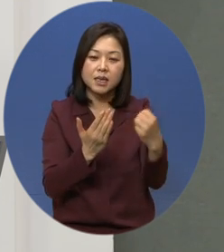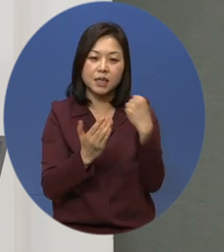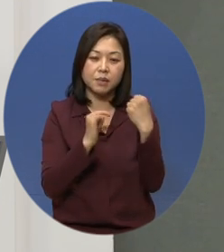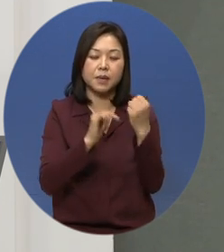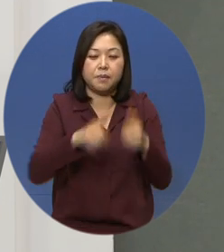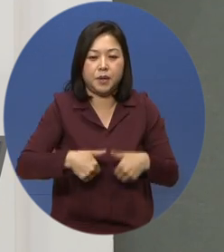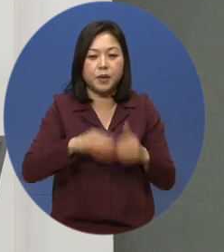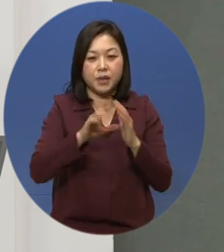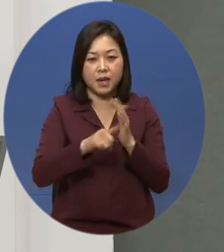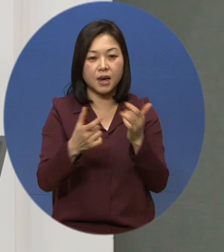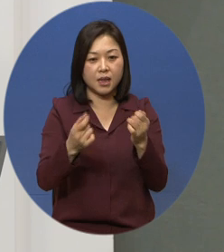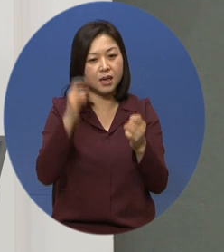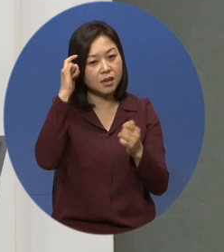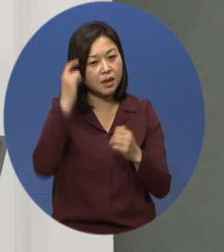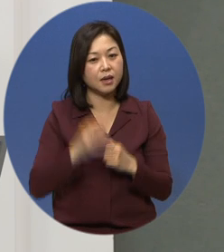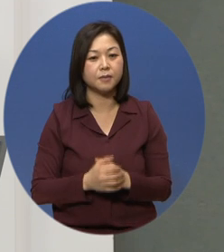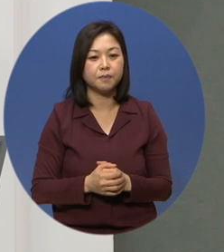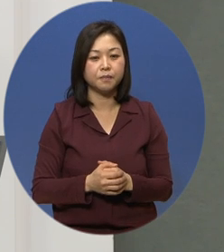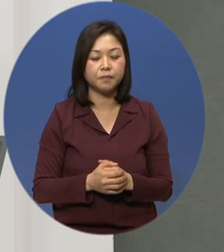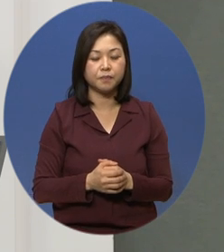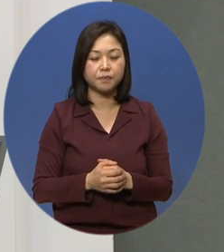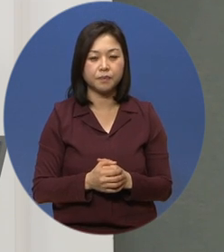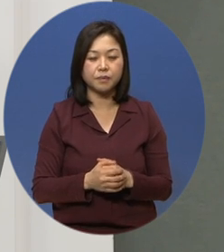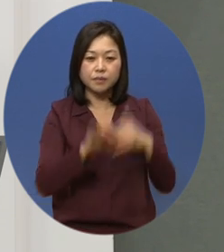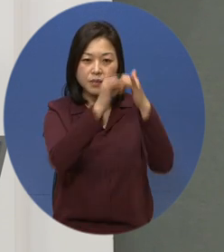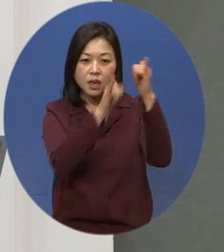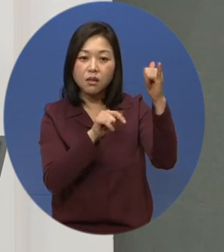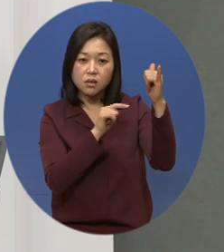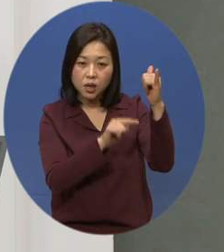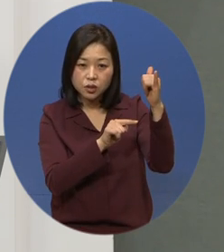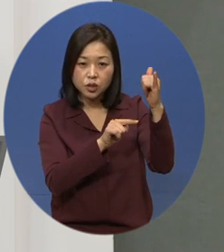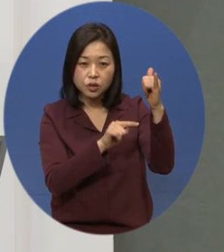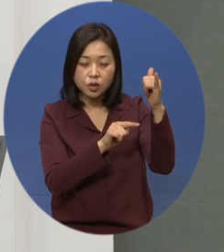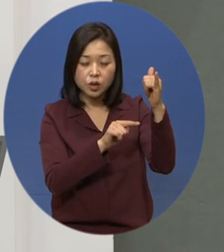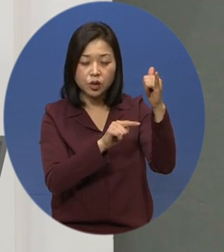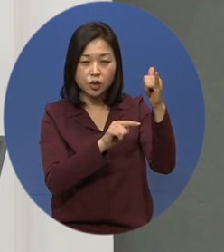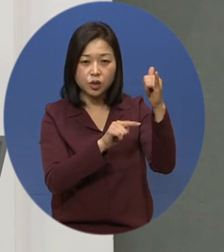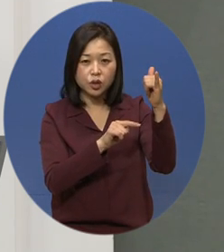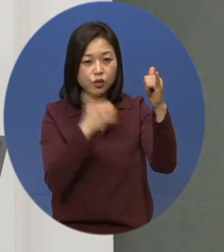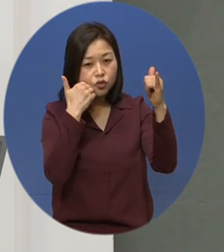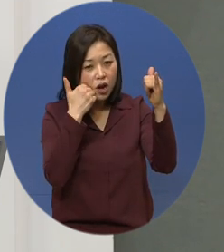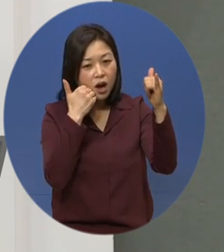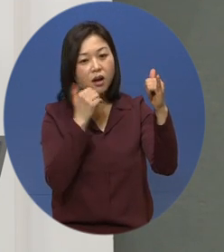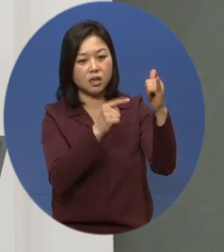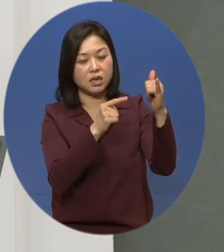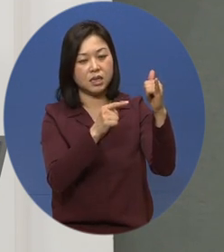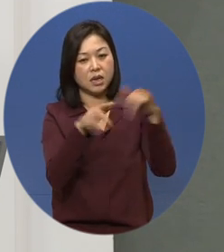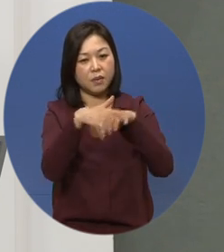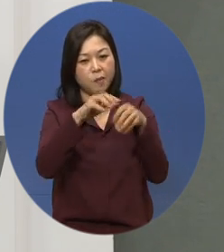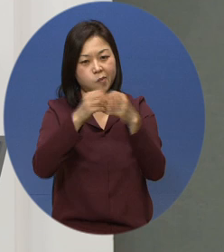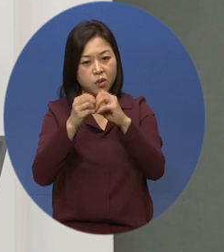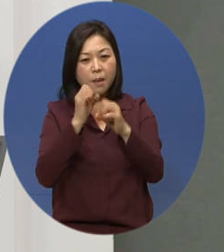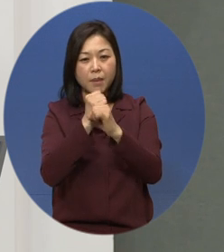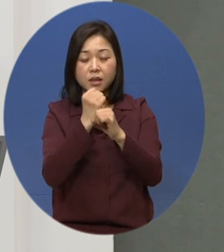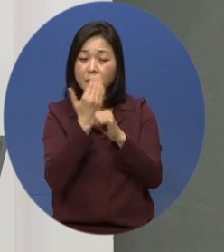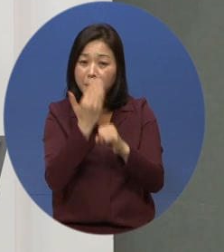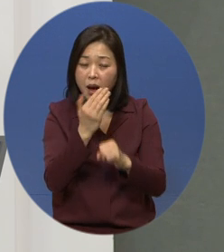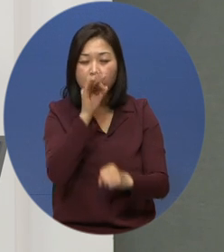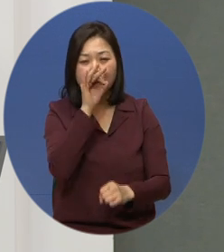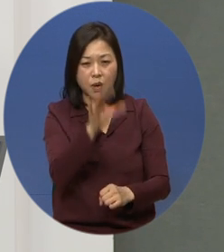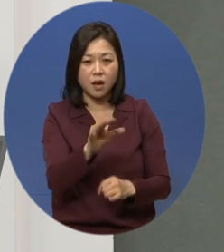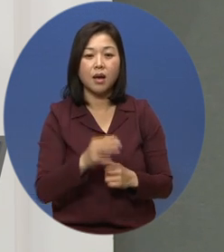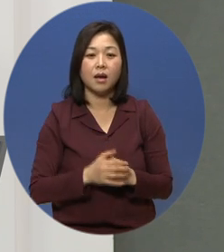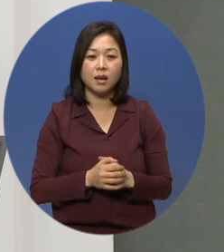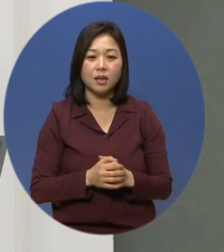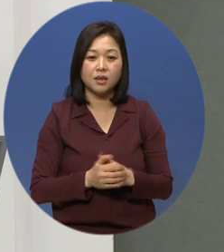필요한 시대인 것 같습니다 역사는 에 누가 조작해서 만들 수가 없다 라는